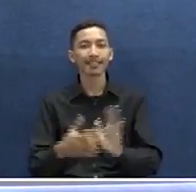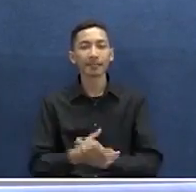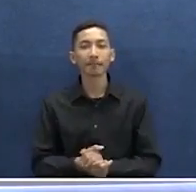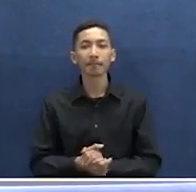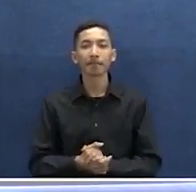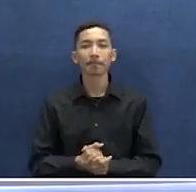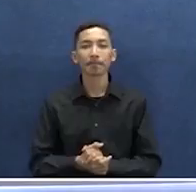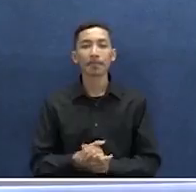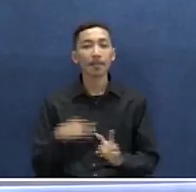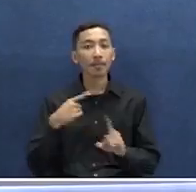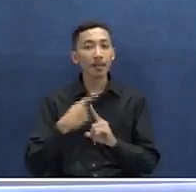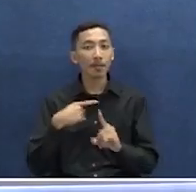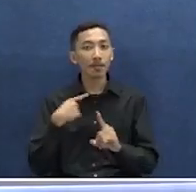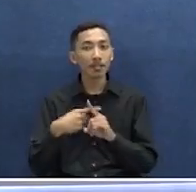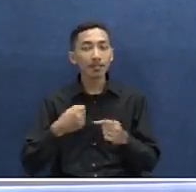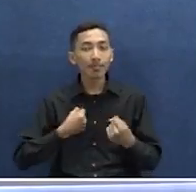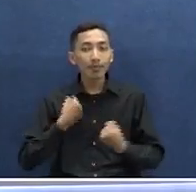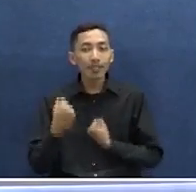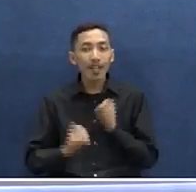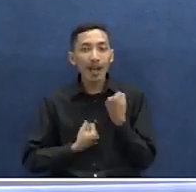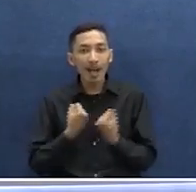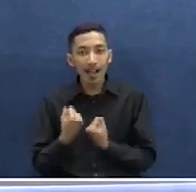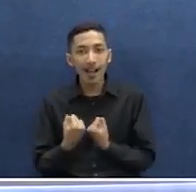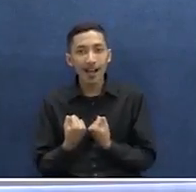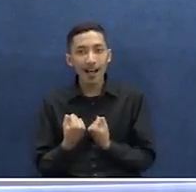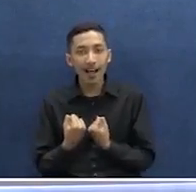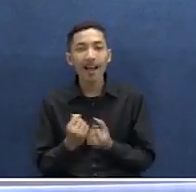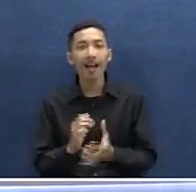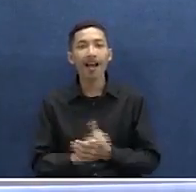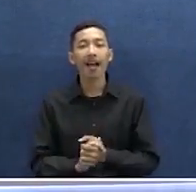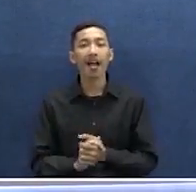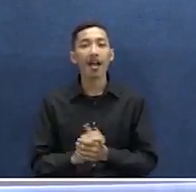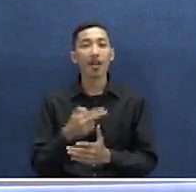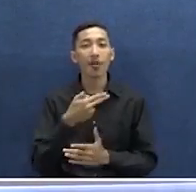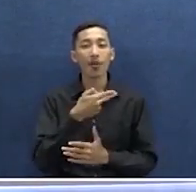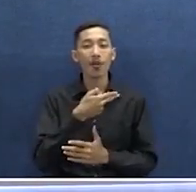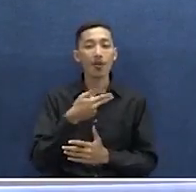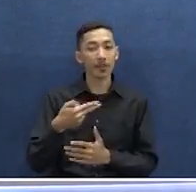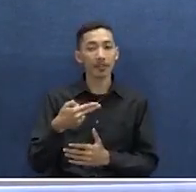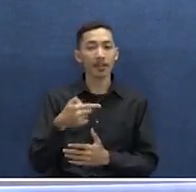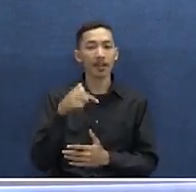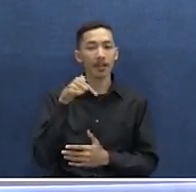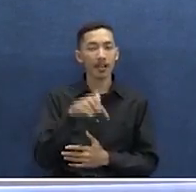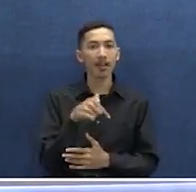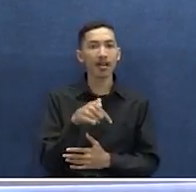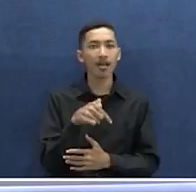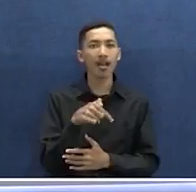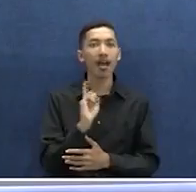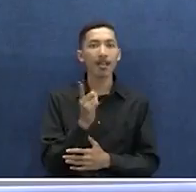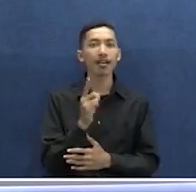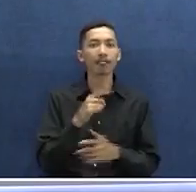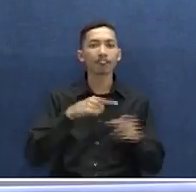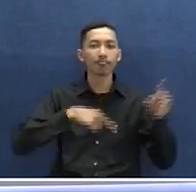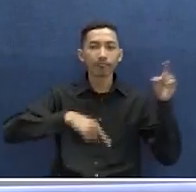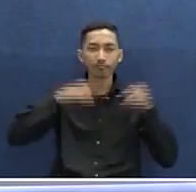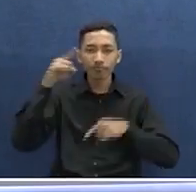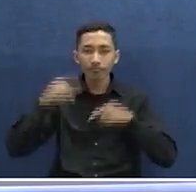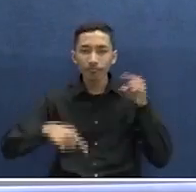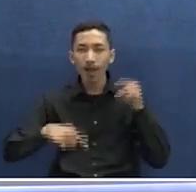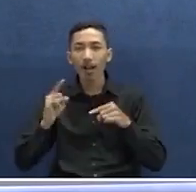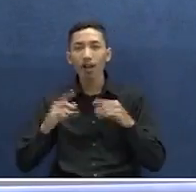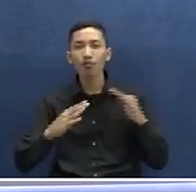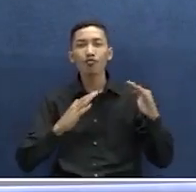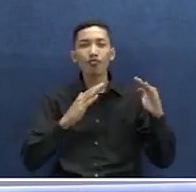kita berusaha Indonesia dengan diberikan keberkahan tadi datarannya itu yang sangat beragam rendah tinggi